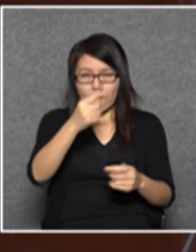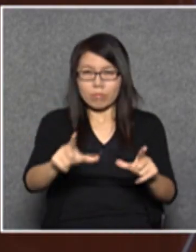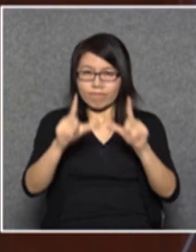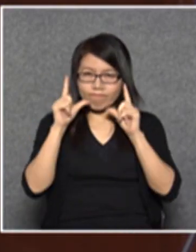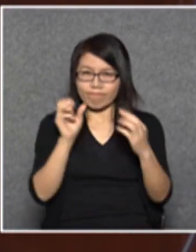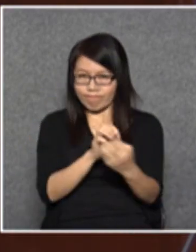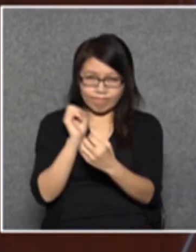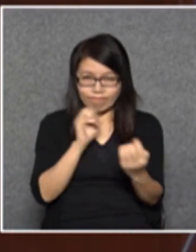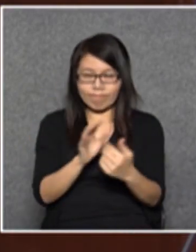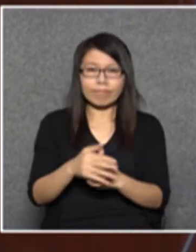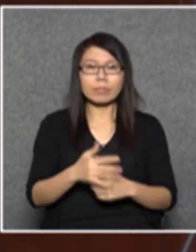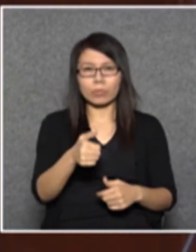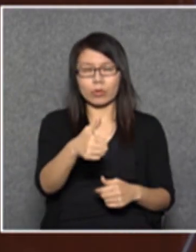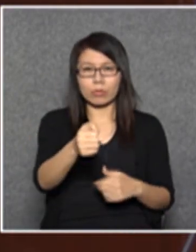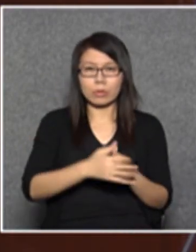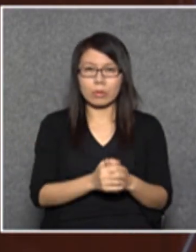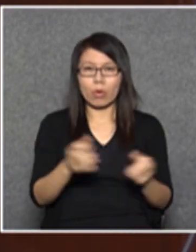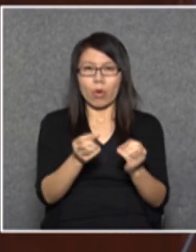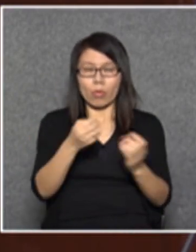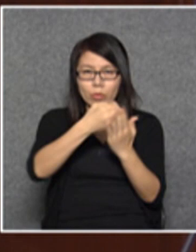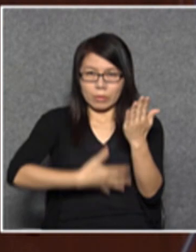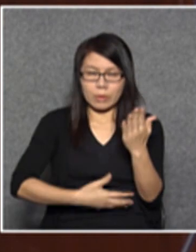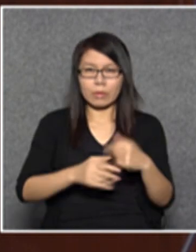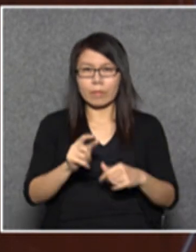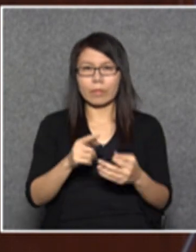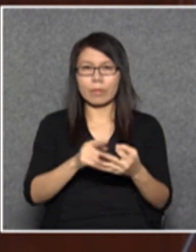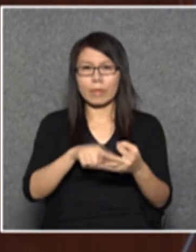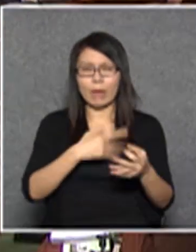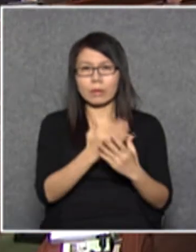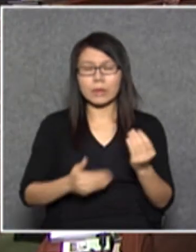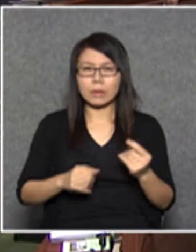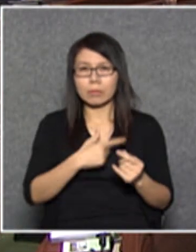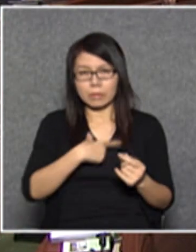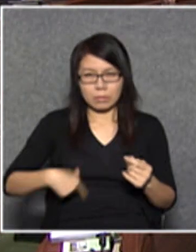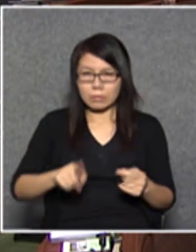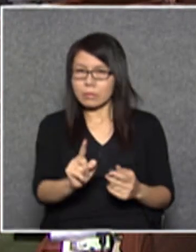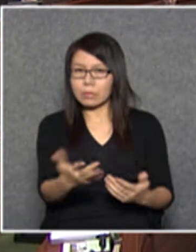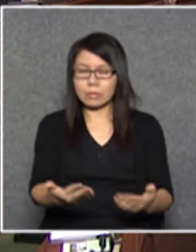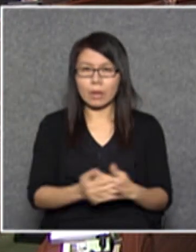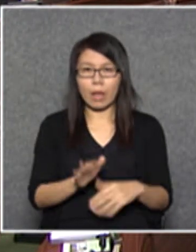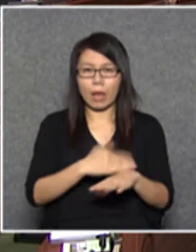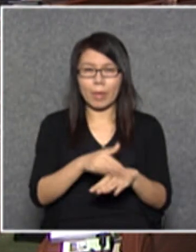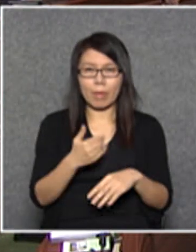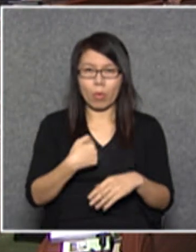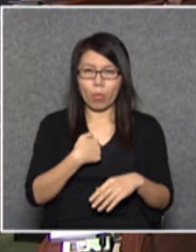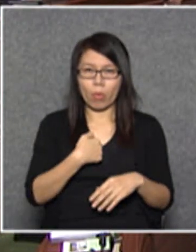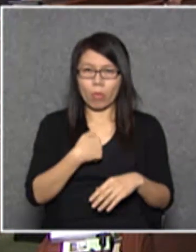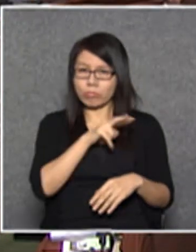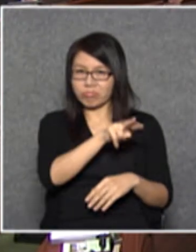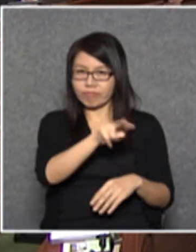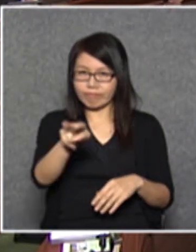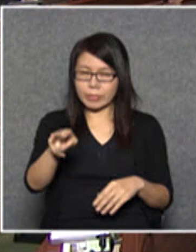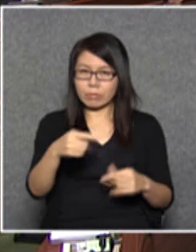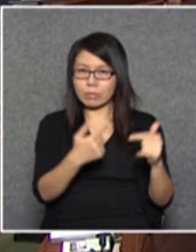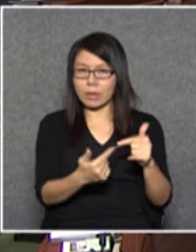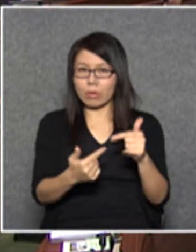席。 主席問題。 葉寶英議員咩問題？ 剛才嘅我希即係大家睇到不斷嘅